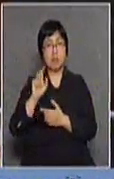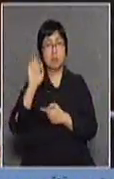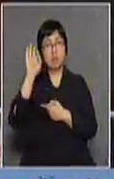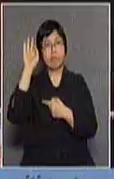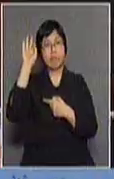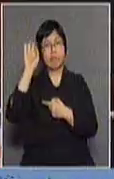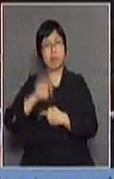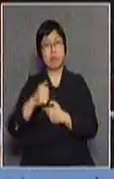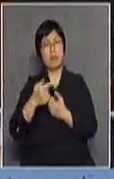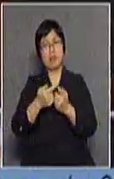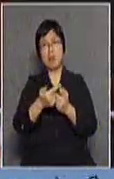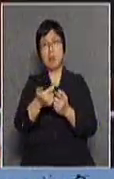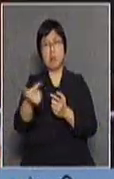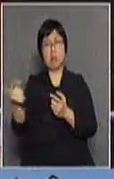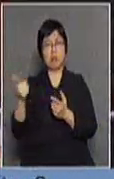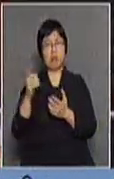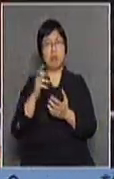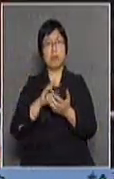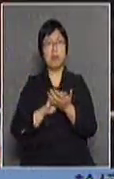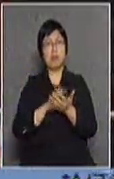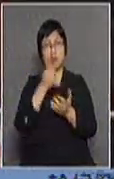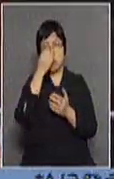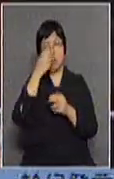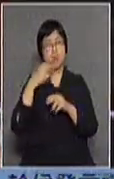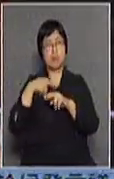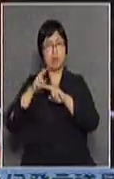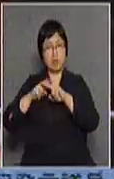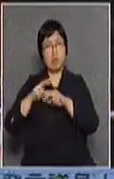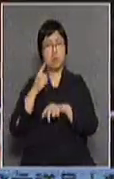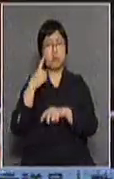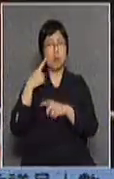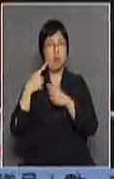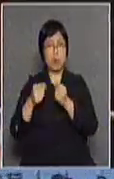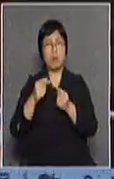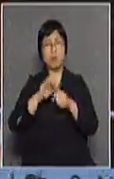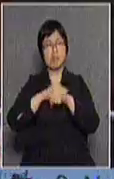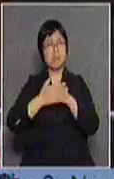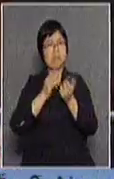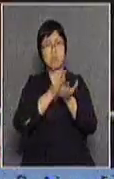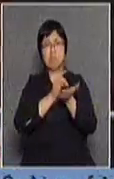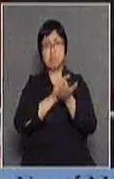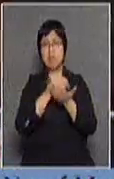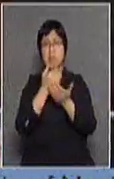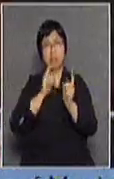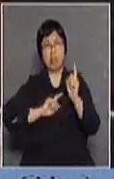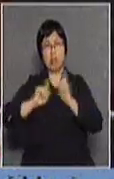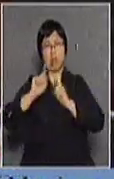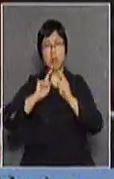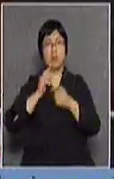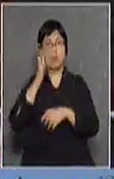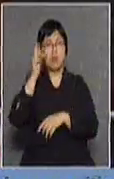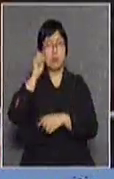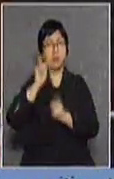這麼多人，不分中港台和世界各地，不分性別、種